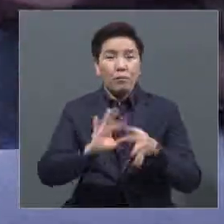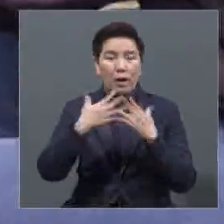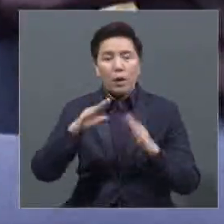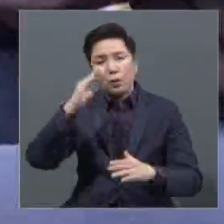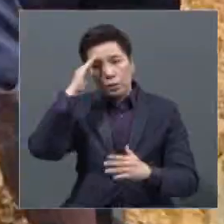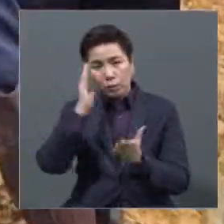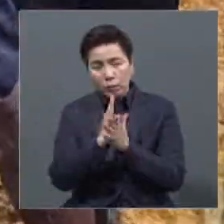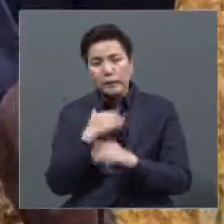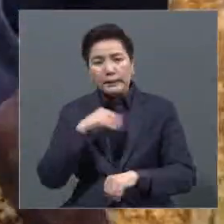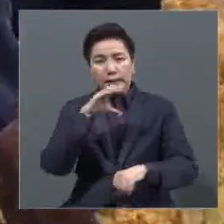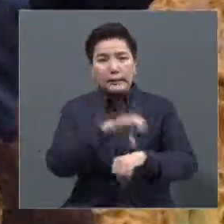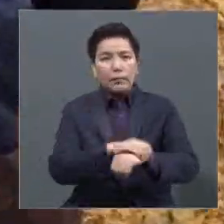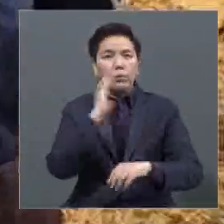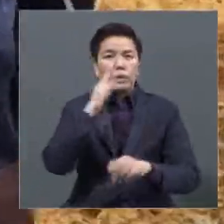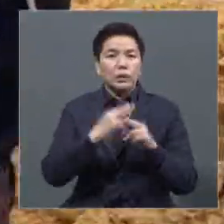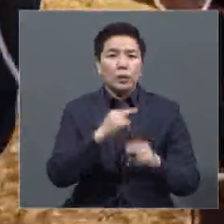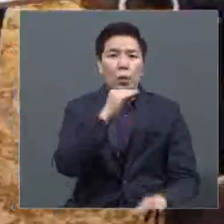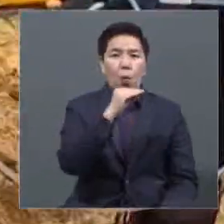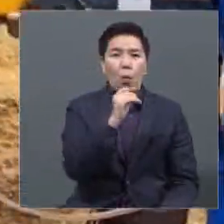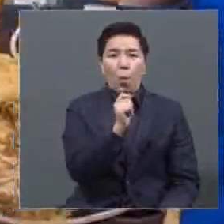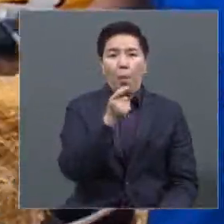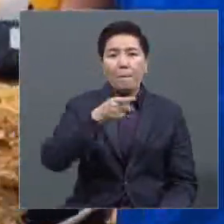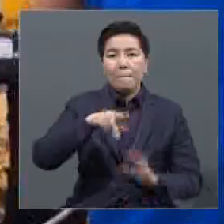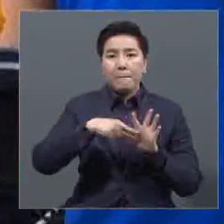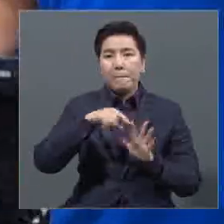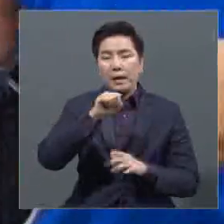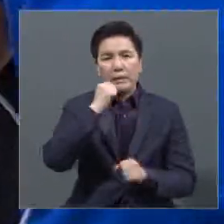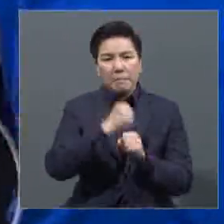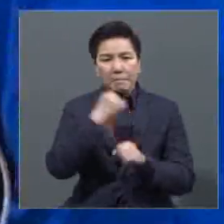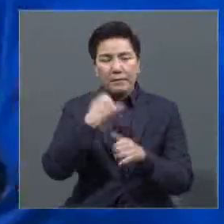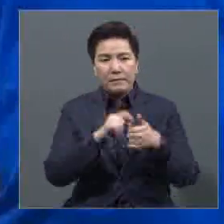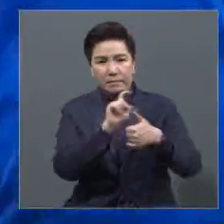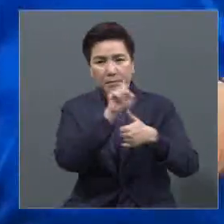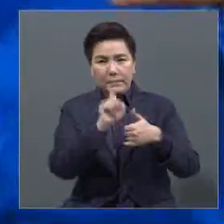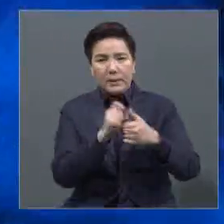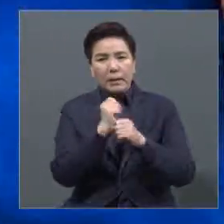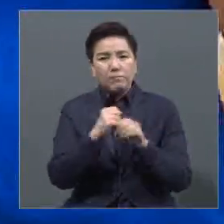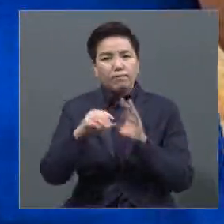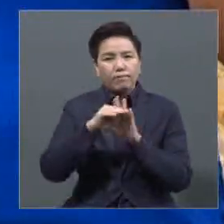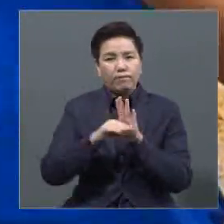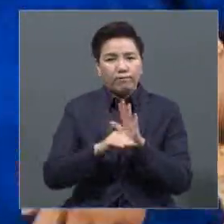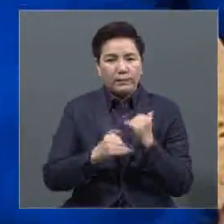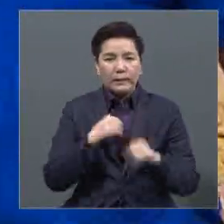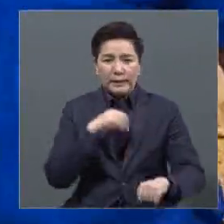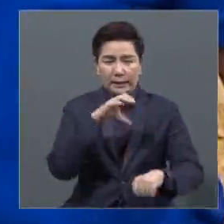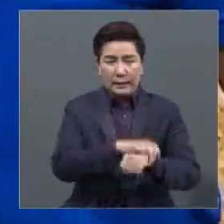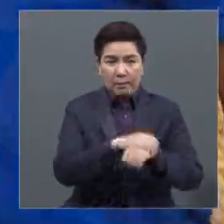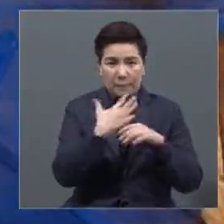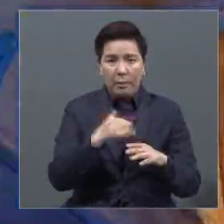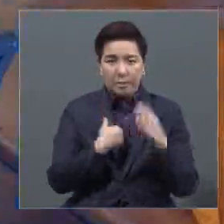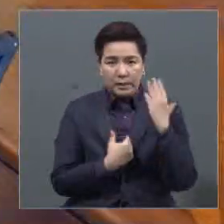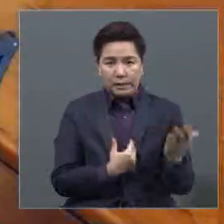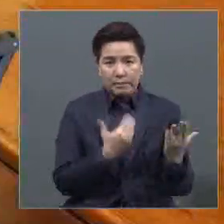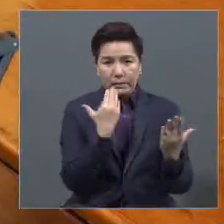ตำรวจได้มีการออกหมายจับนายโอพาสซึ่งเป็นเจ้าของโรงงานเป็นผู้ต้องสงสัยว่าเป็นผู้ดำเนินการในเรื่องทั้งหมดออกหมายจับไปแล้ว 3